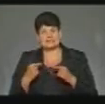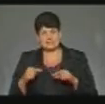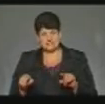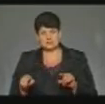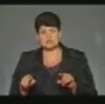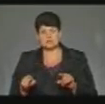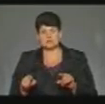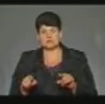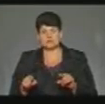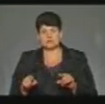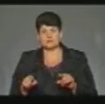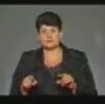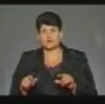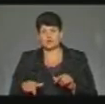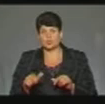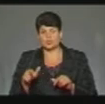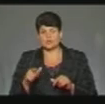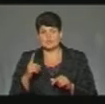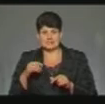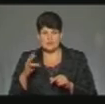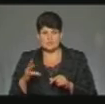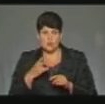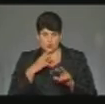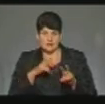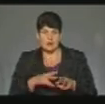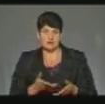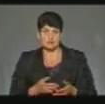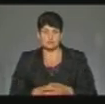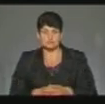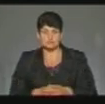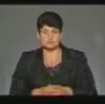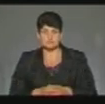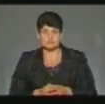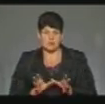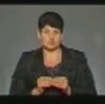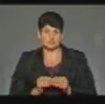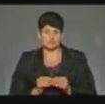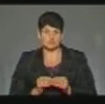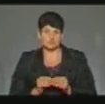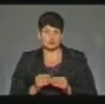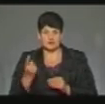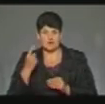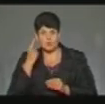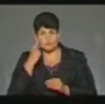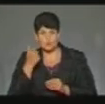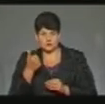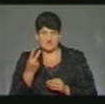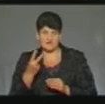мається на увазі з дорожніми знаками чи розмітками, звертайтеся до нас, ми розглянемо разом. Одна голова добре, дві